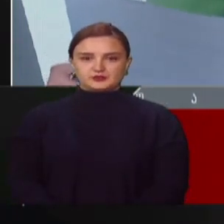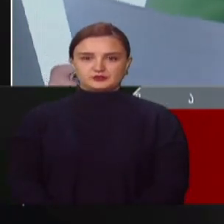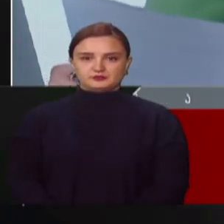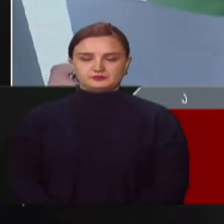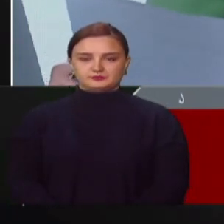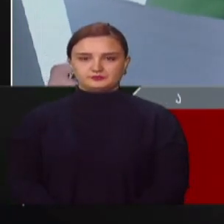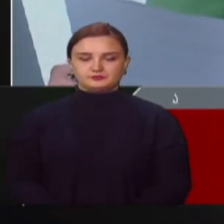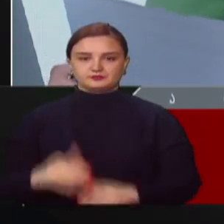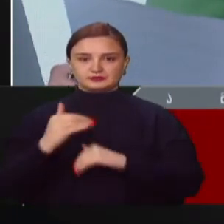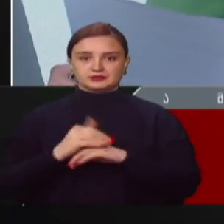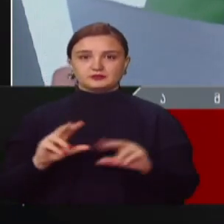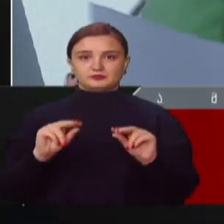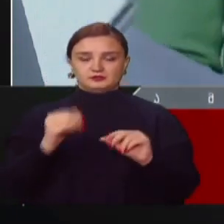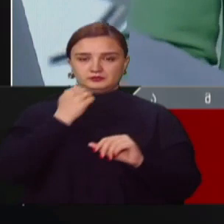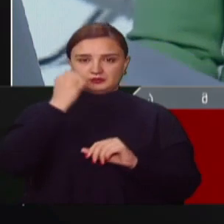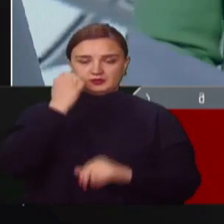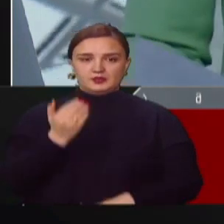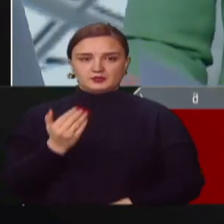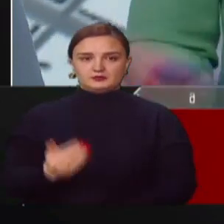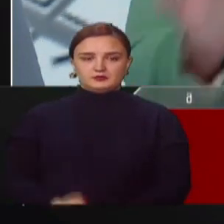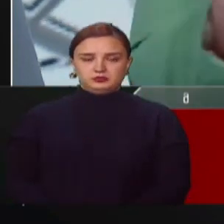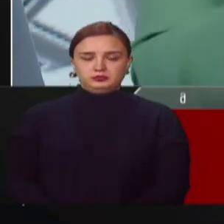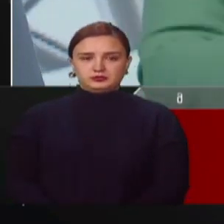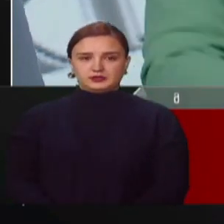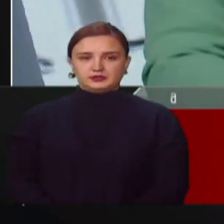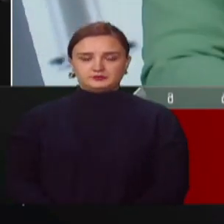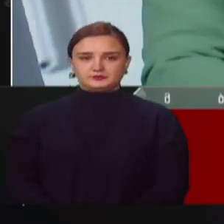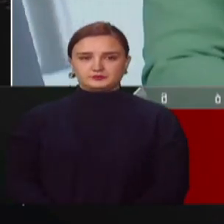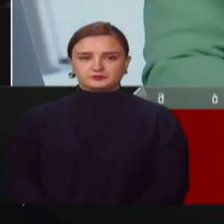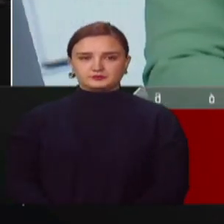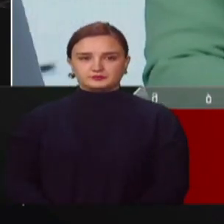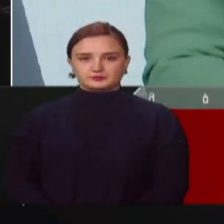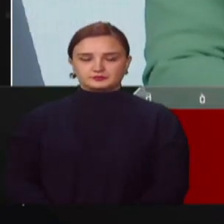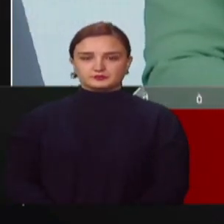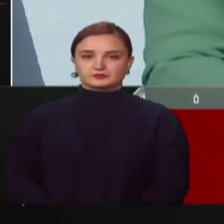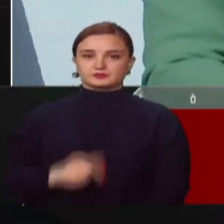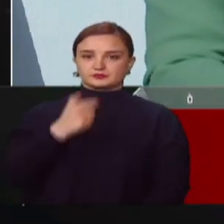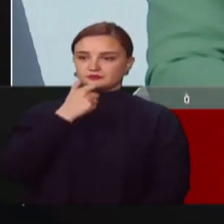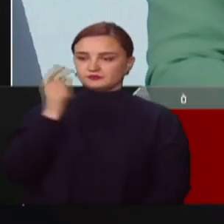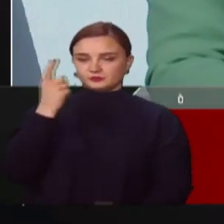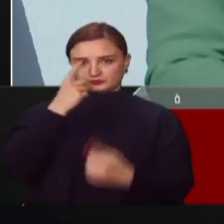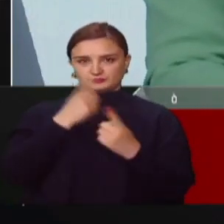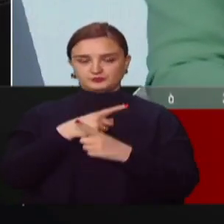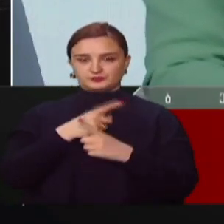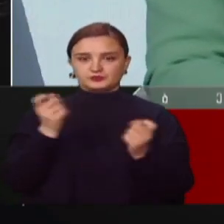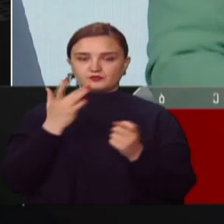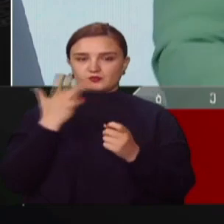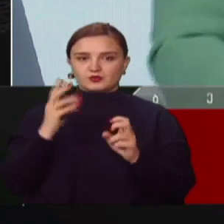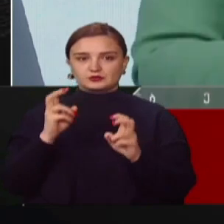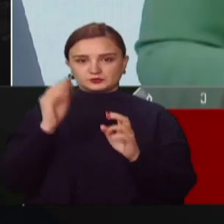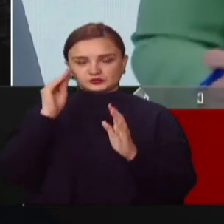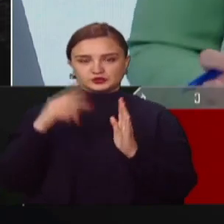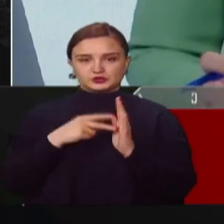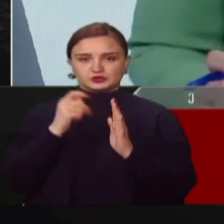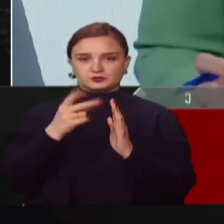Salam, შვიდობის, მადლობა თქვენ. Radgan Ahusa obrobdi, Mihail Sakashvili, mulțumesc de politicul șef asebeb, zet, când sunt dacit,